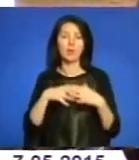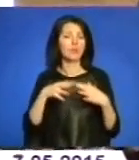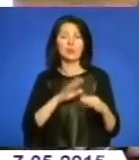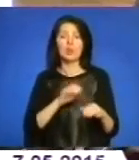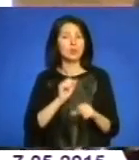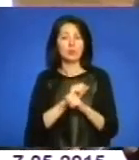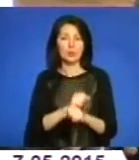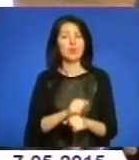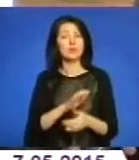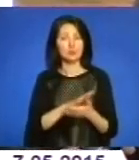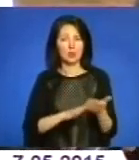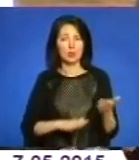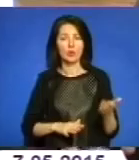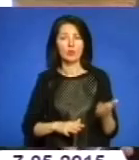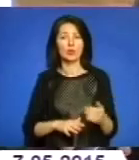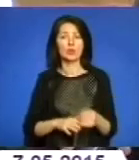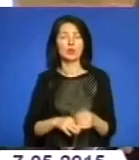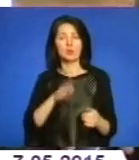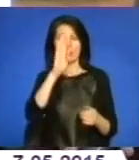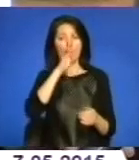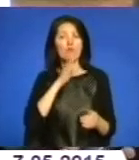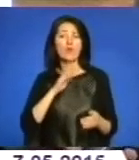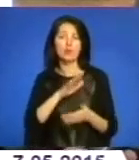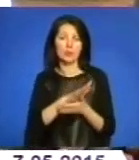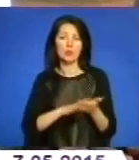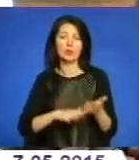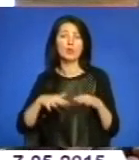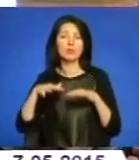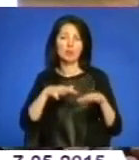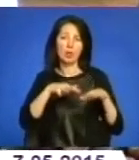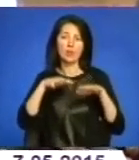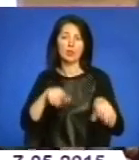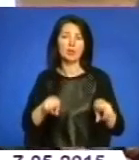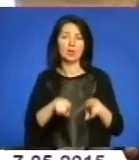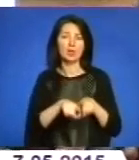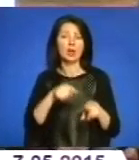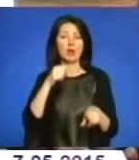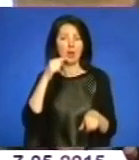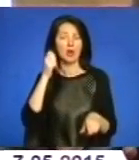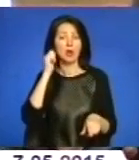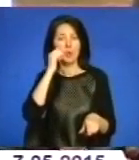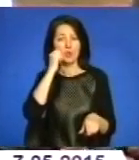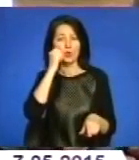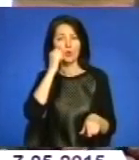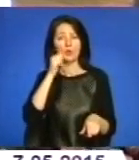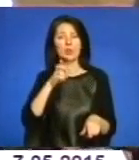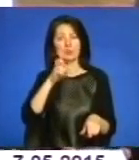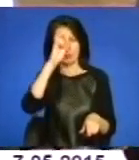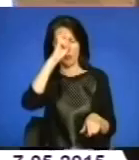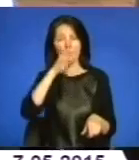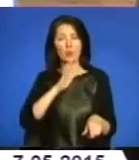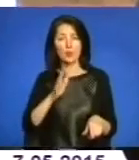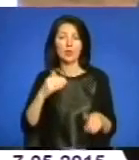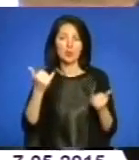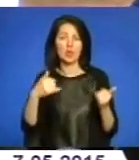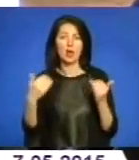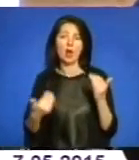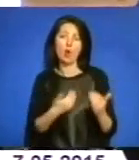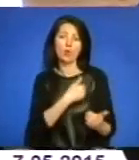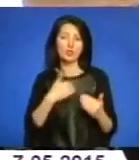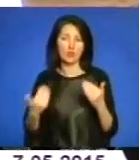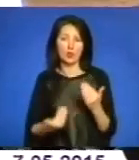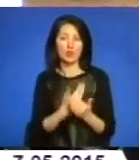лізе. Він далі лізе, бо то така московська імперія була, а він зараз хоче відновити далі. І